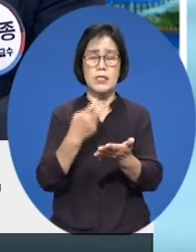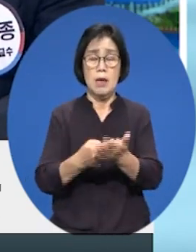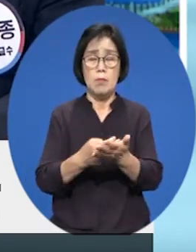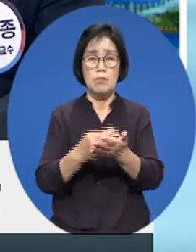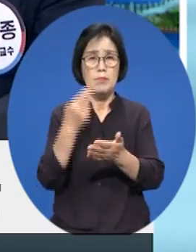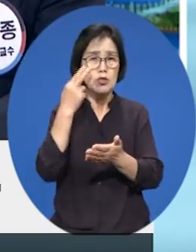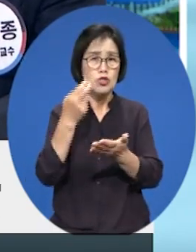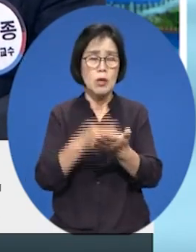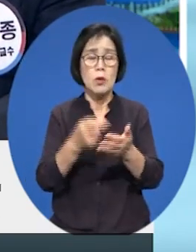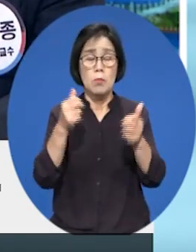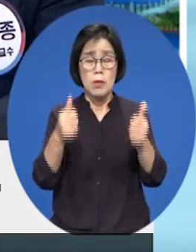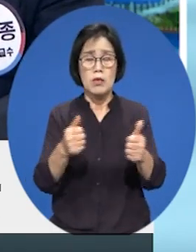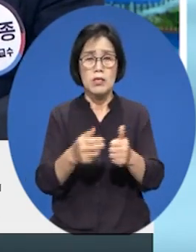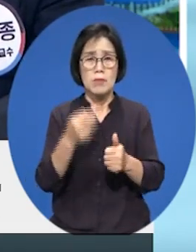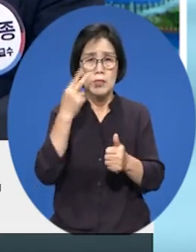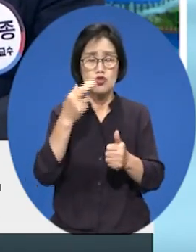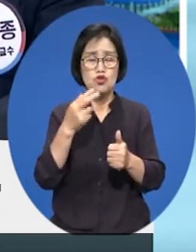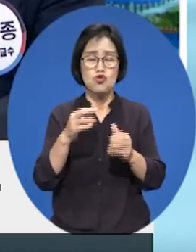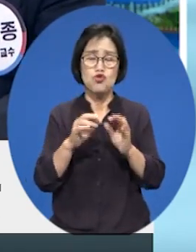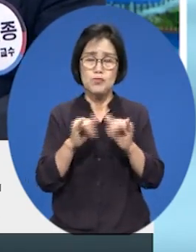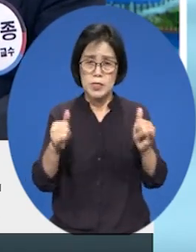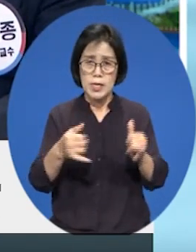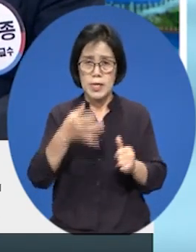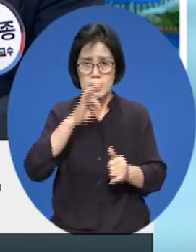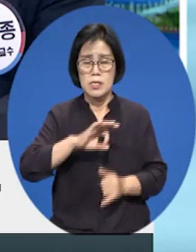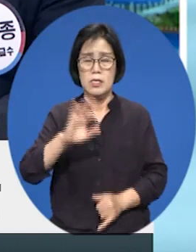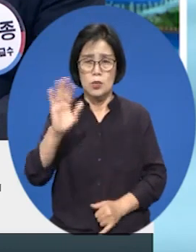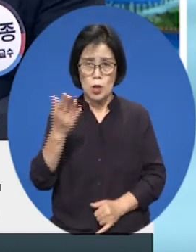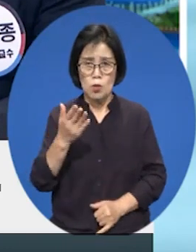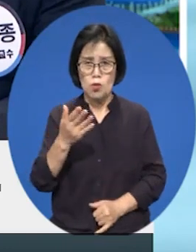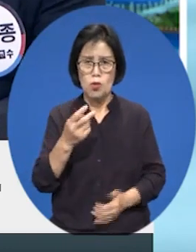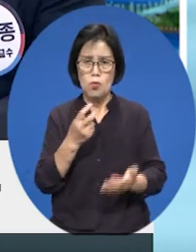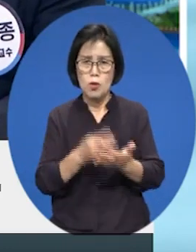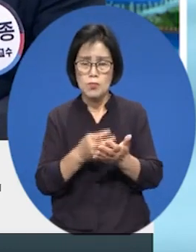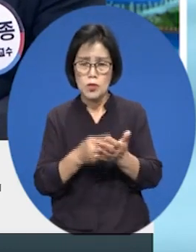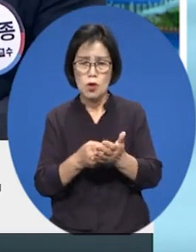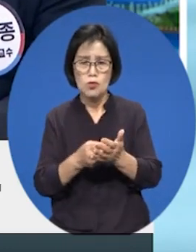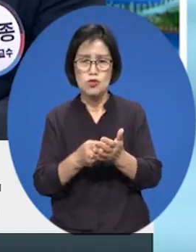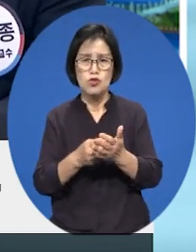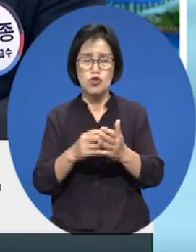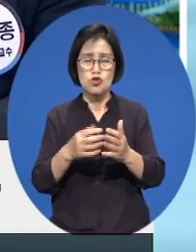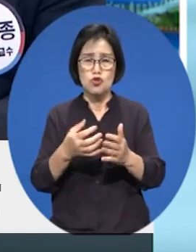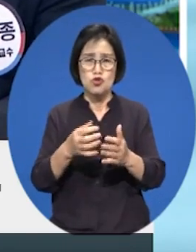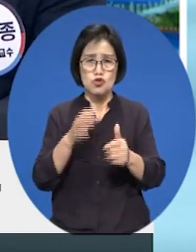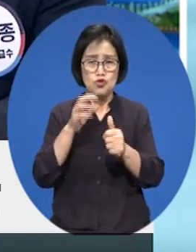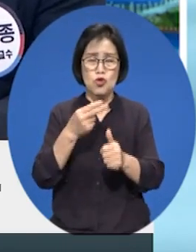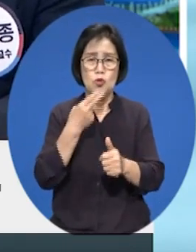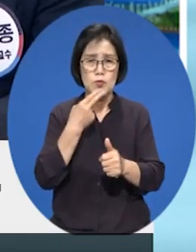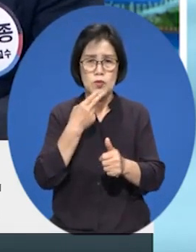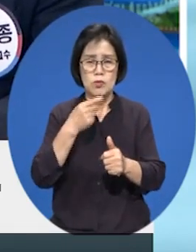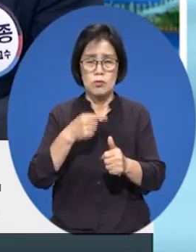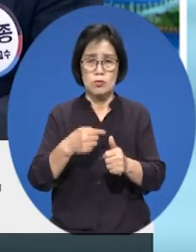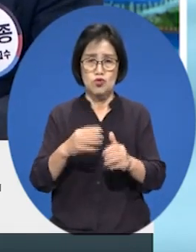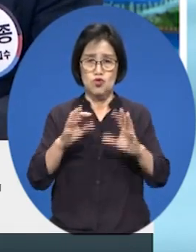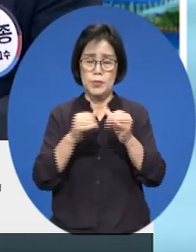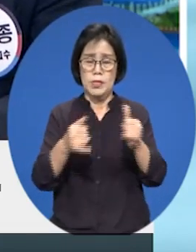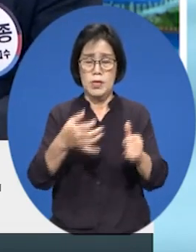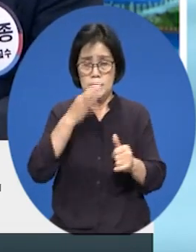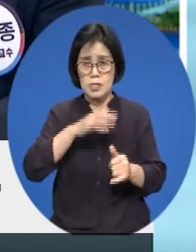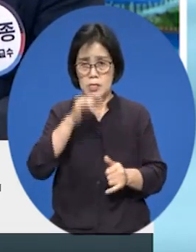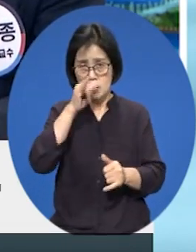했는가 하면 미국 국민의 이익이 되고 독점으로 했을 때 그게 키워 비난 국민에게 이익이 된다 그런 독점 해야 된다 이렇게 얘기